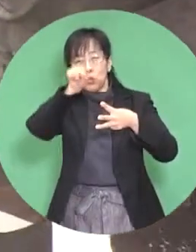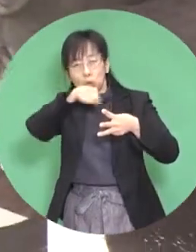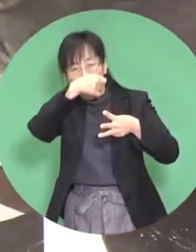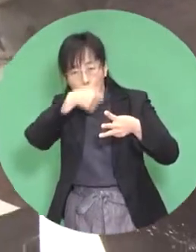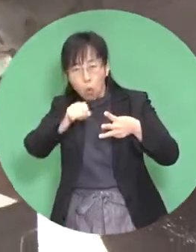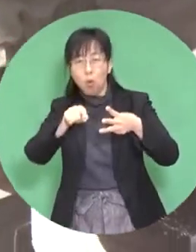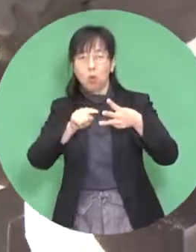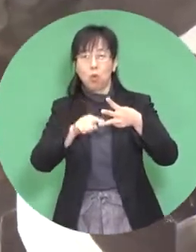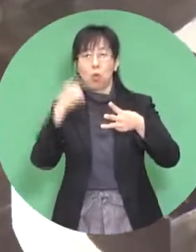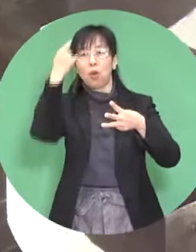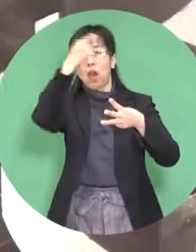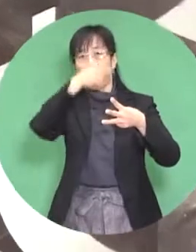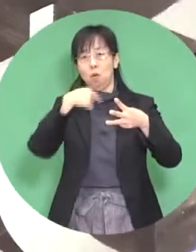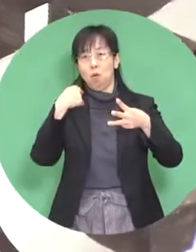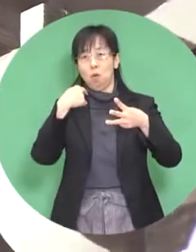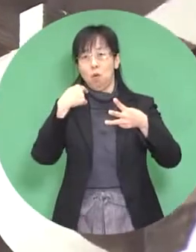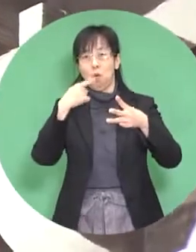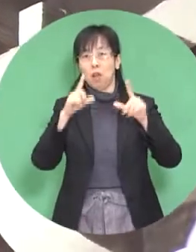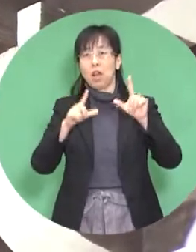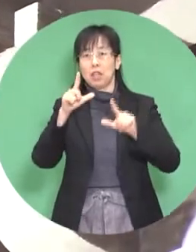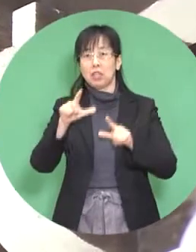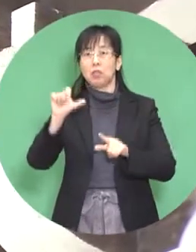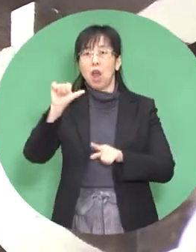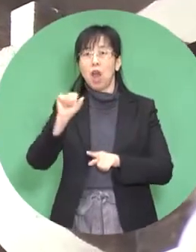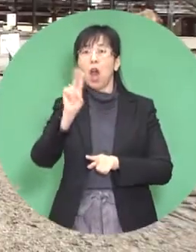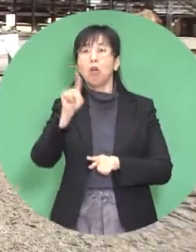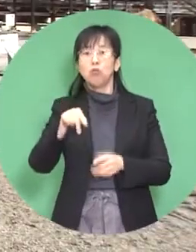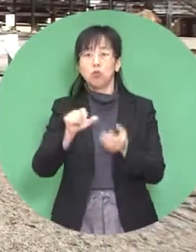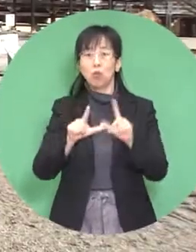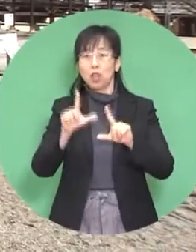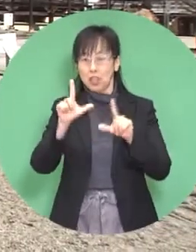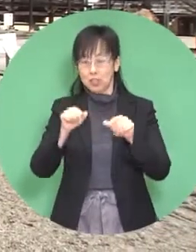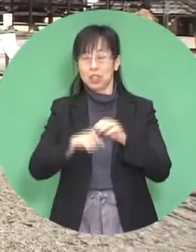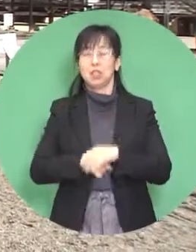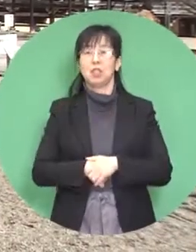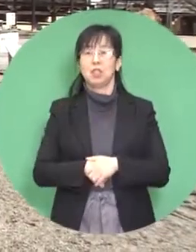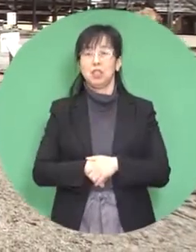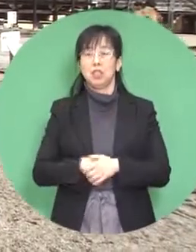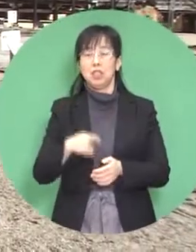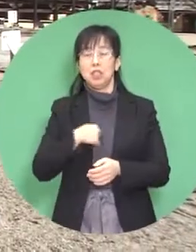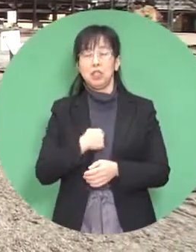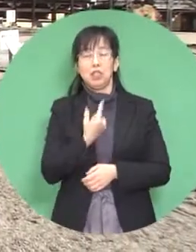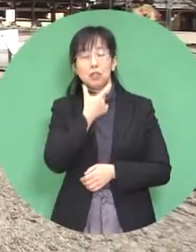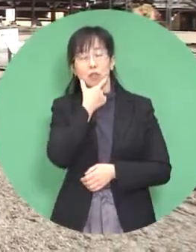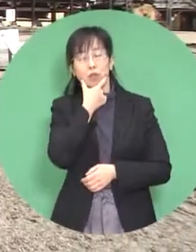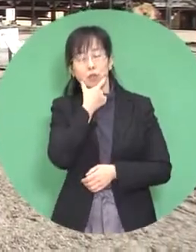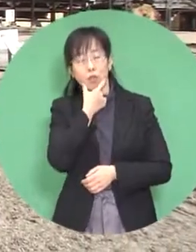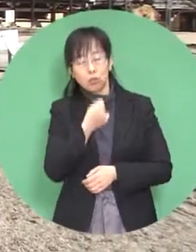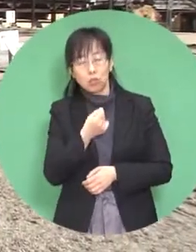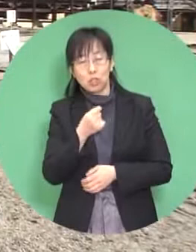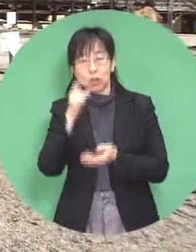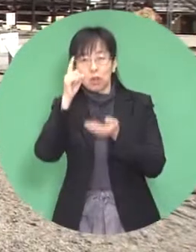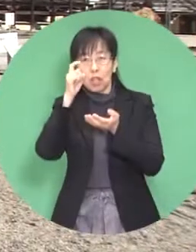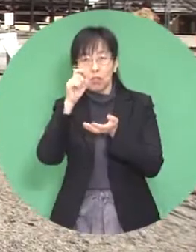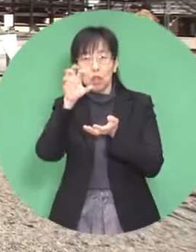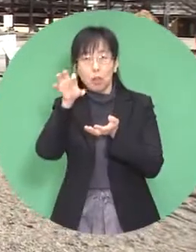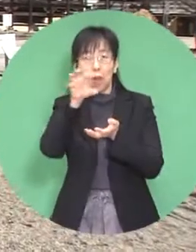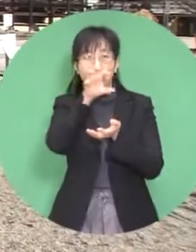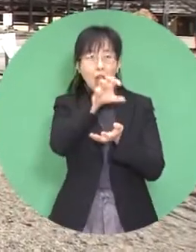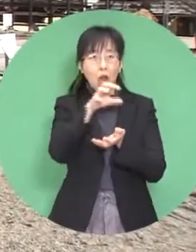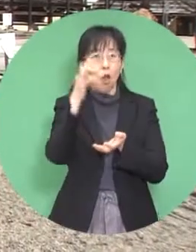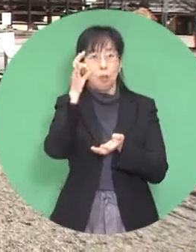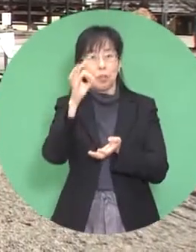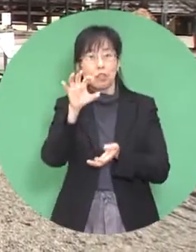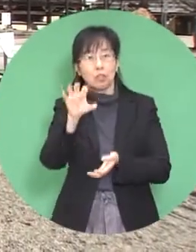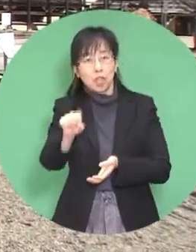して阿吽の形式をとっておりますので自分のお好きな、撮影のポイントを、見